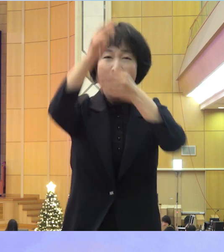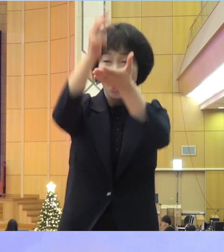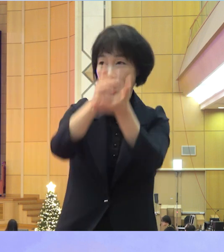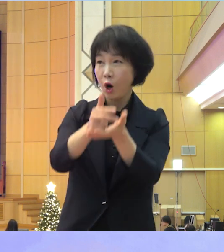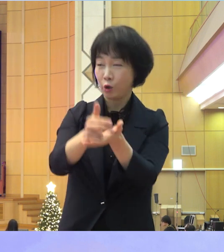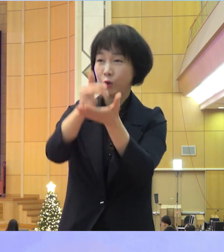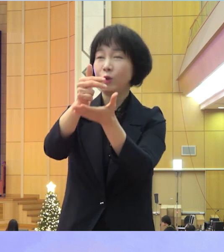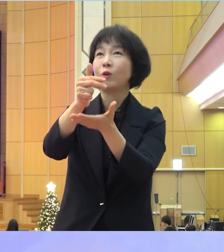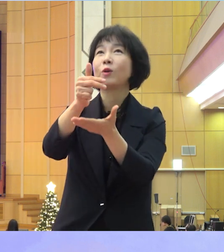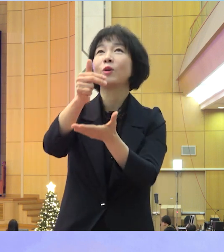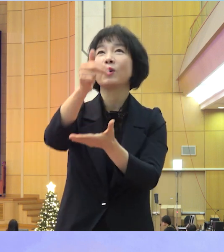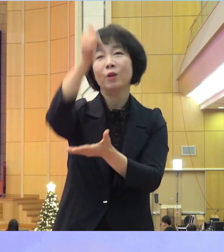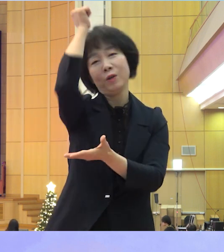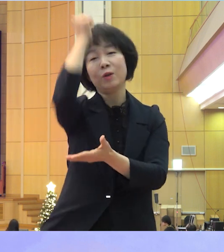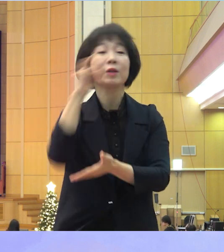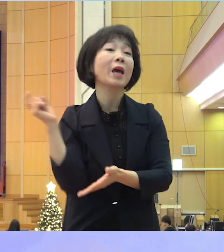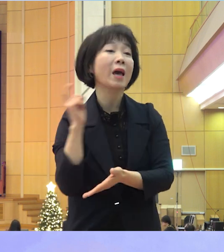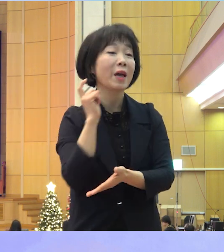불어와